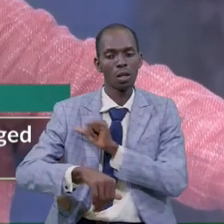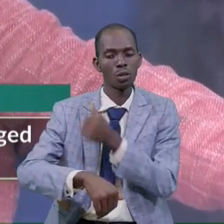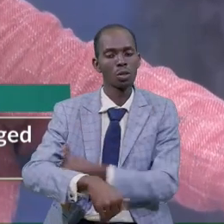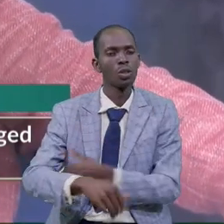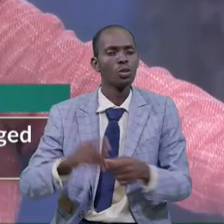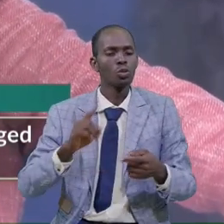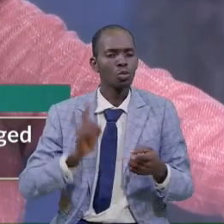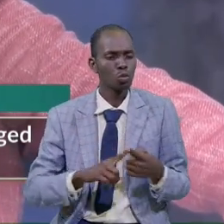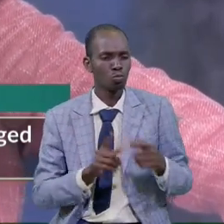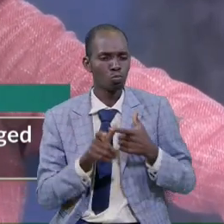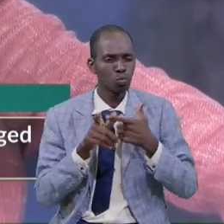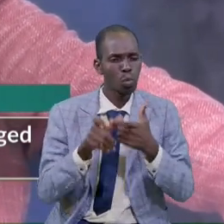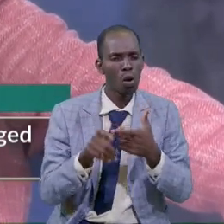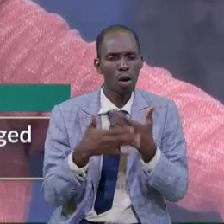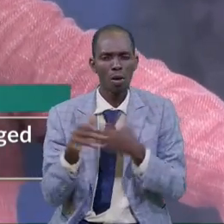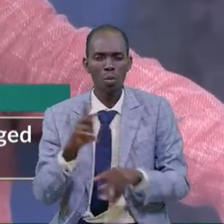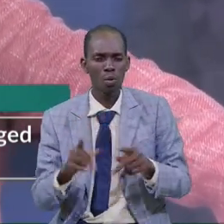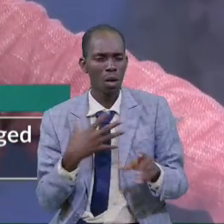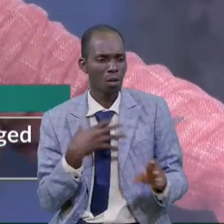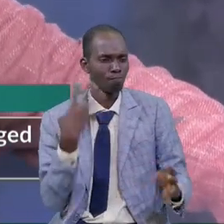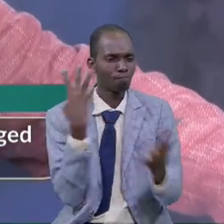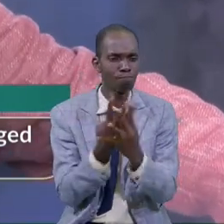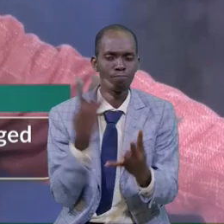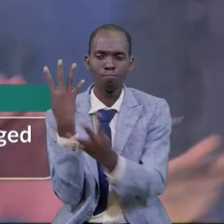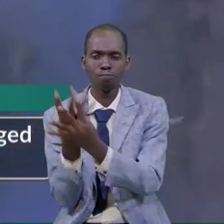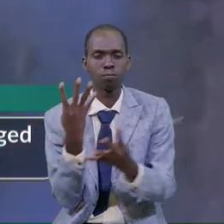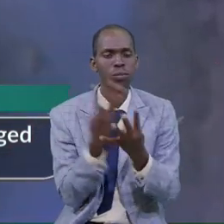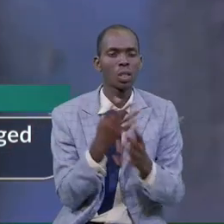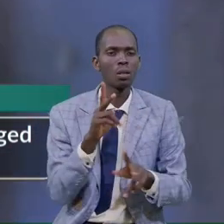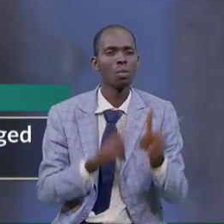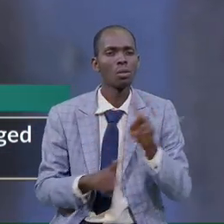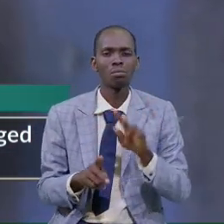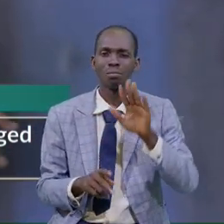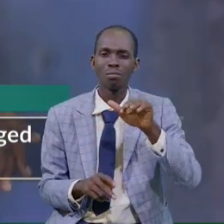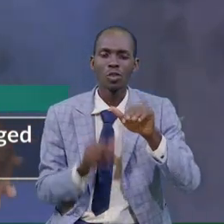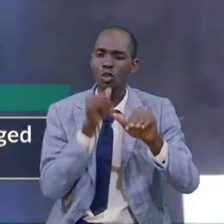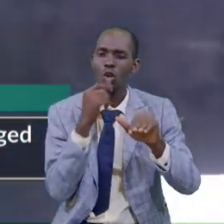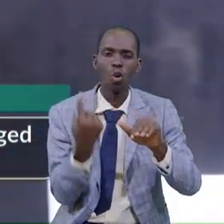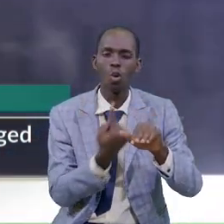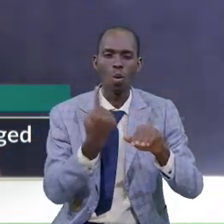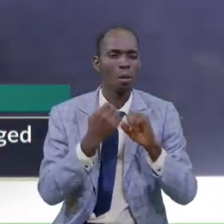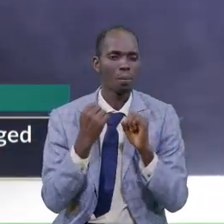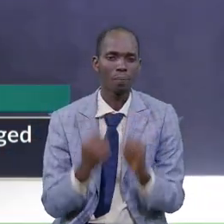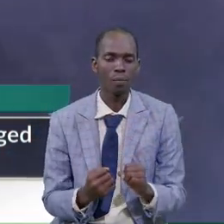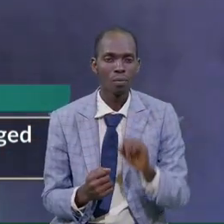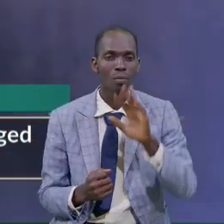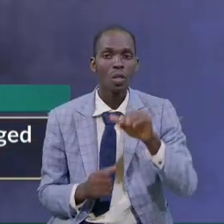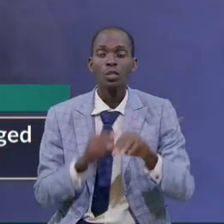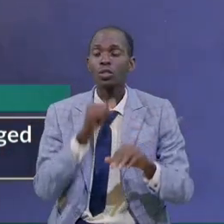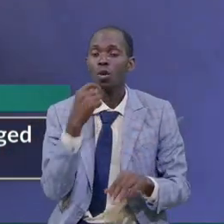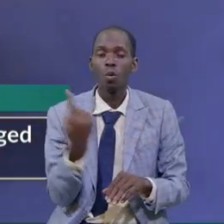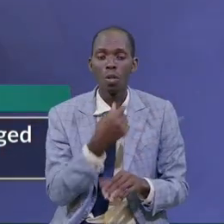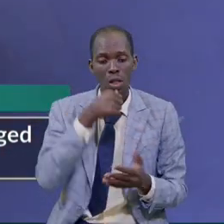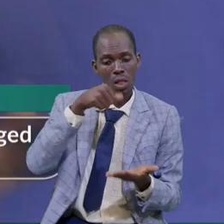attraper et les jeter en prison. Ce n'est pas le pouvoir, ce n'est pas seulement l'aide d'autorité,